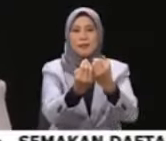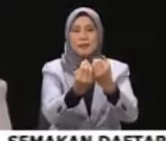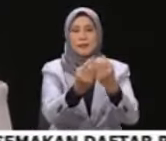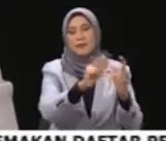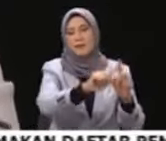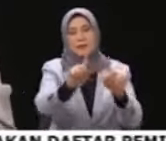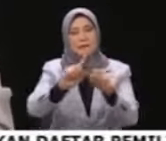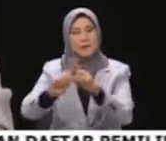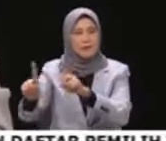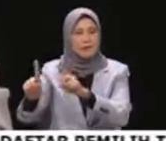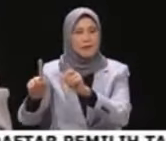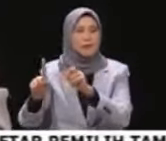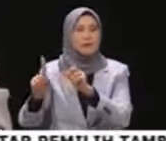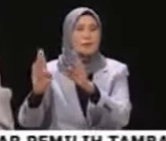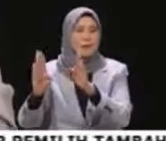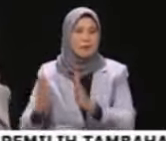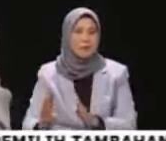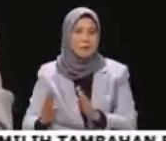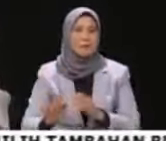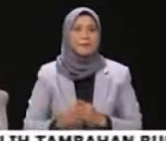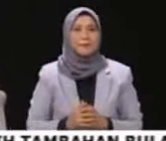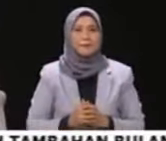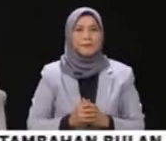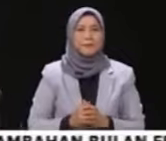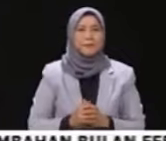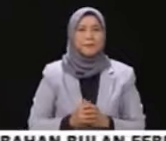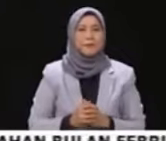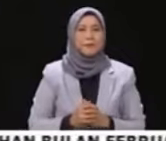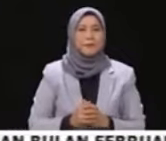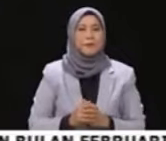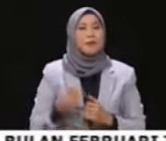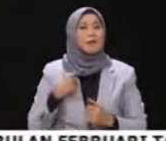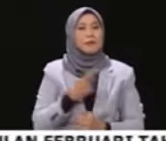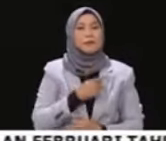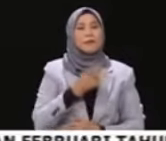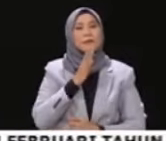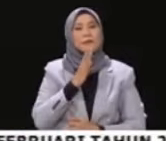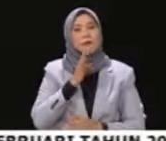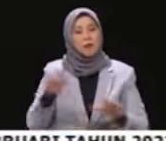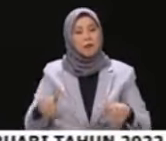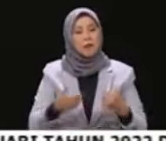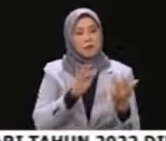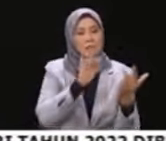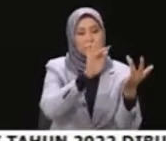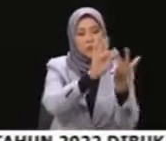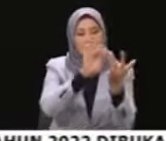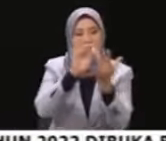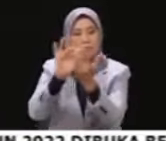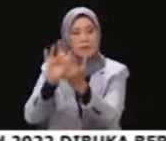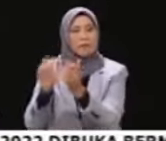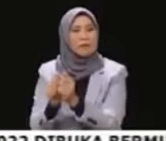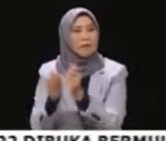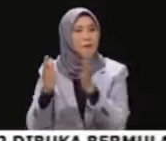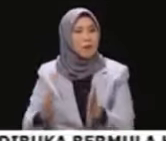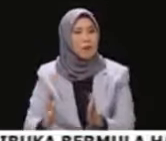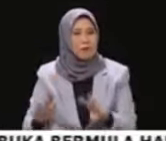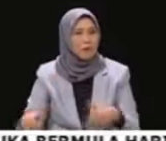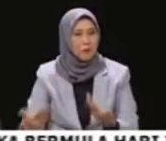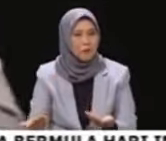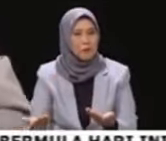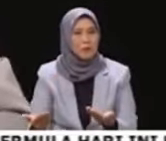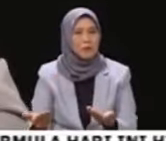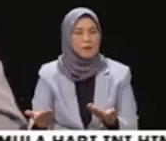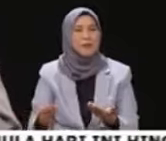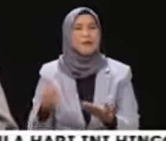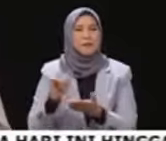dengan fiqh ta'ayush. Maknanya kita bercakap tentang bagaimana kita nak berhubung dengan orang. Ini semuanya untuk